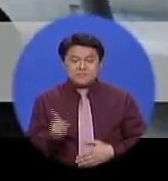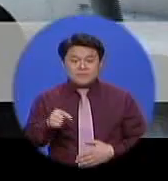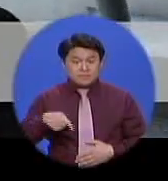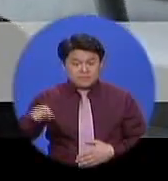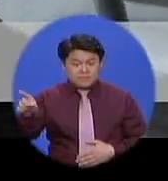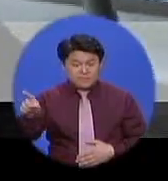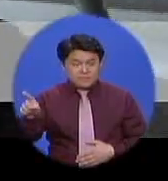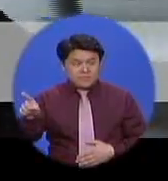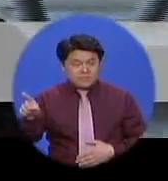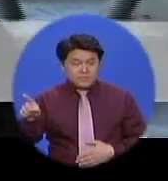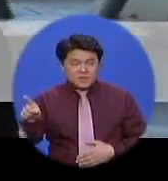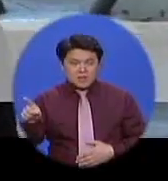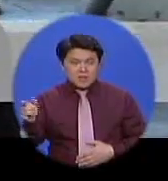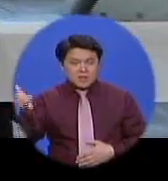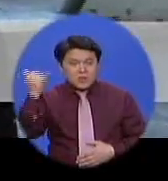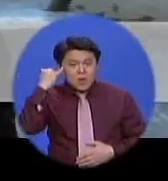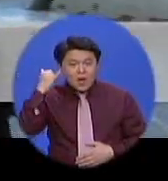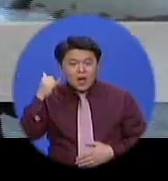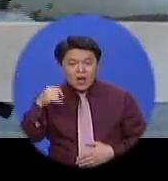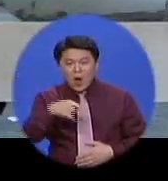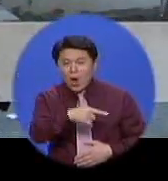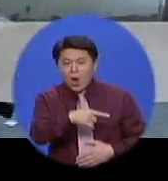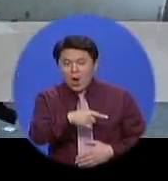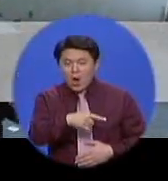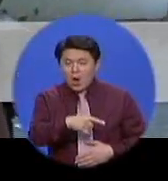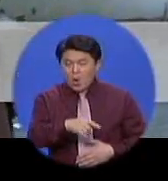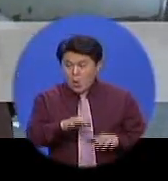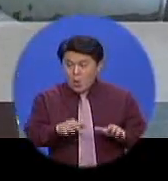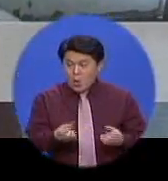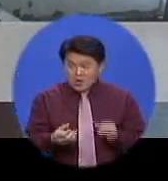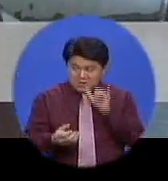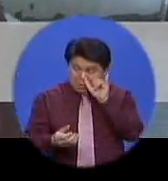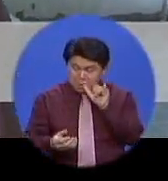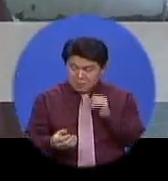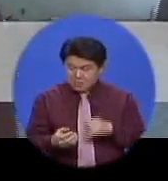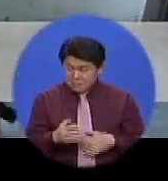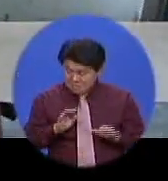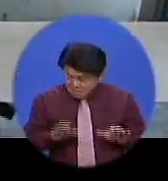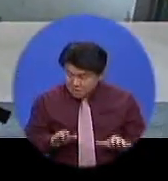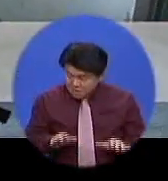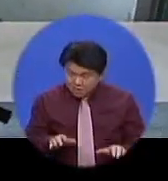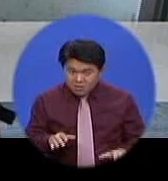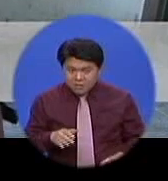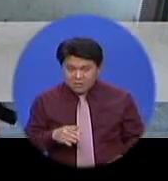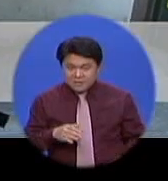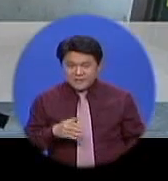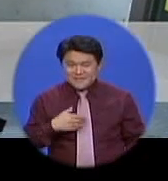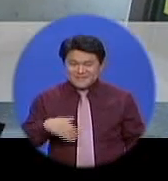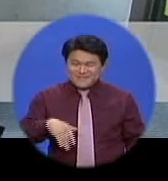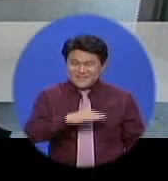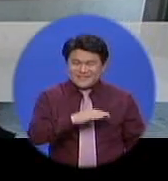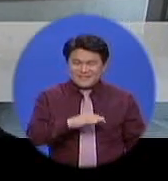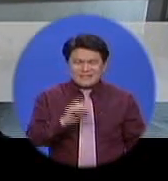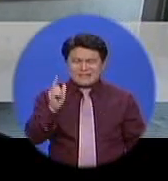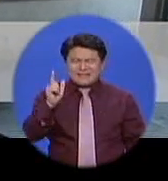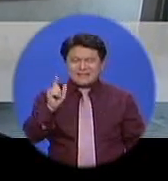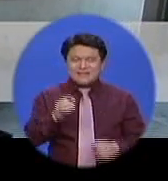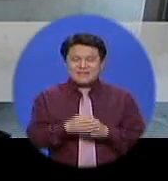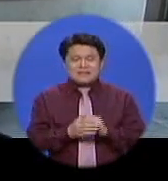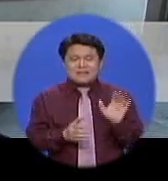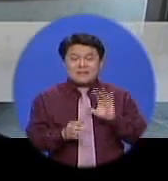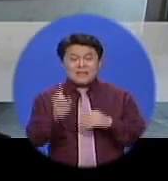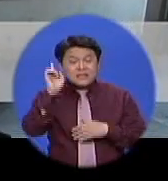갔는데 전화가 왔잖아요. 오라고. 그래서 아, 오늘이라고 내가 가는 거라니까 또 우리 또 같이